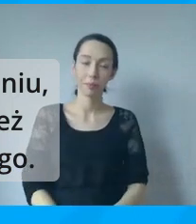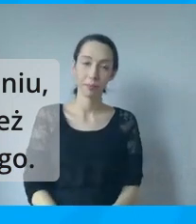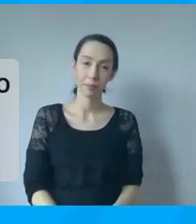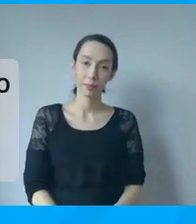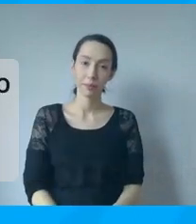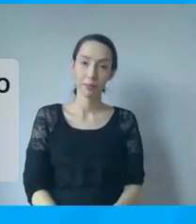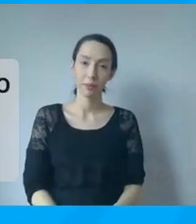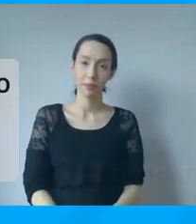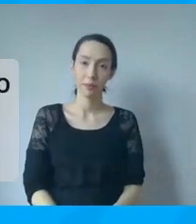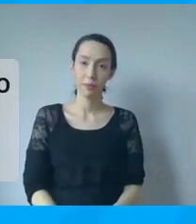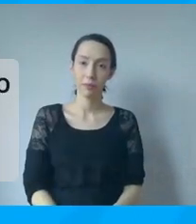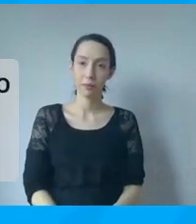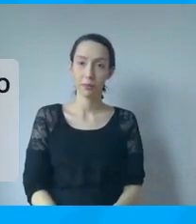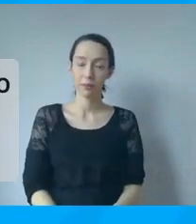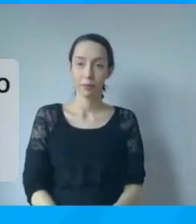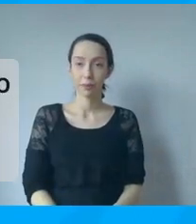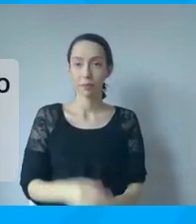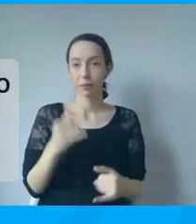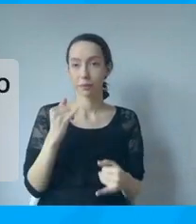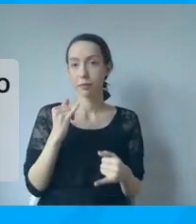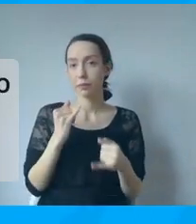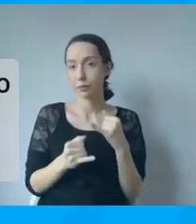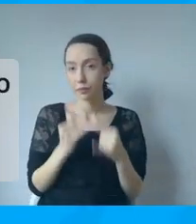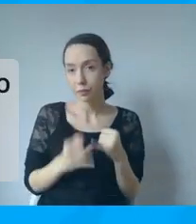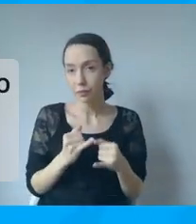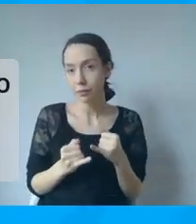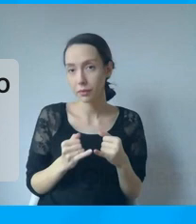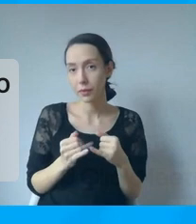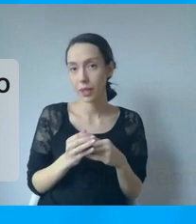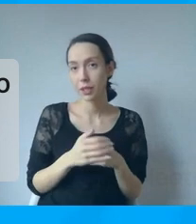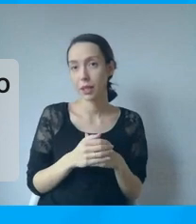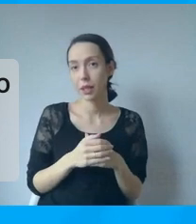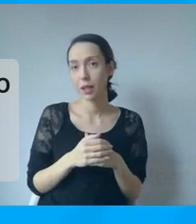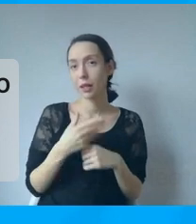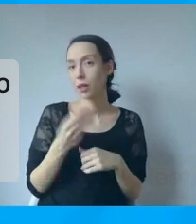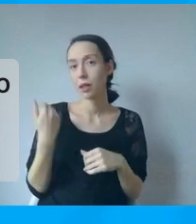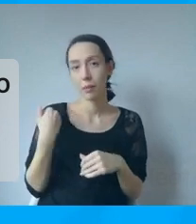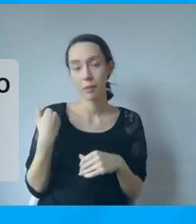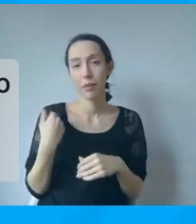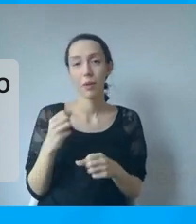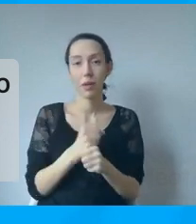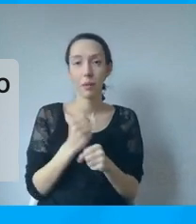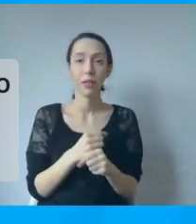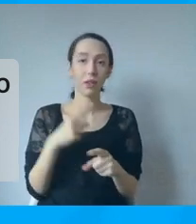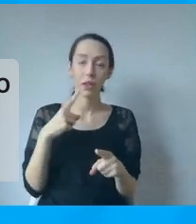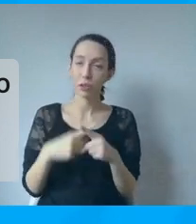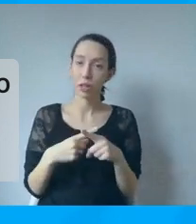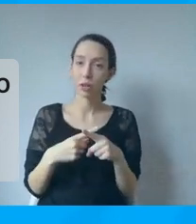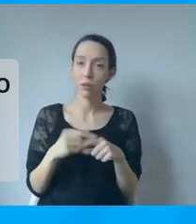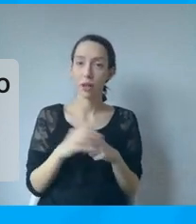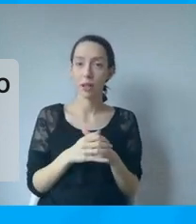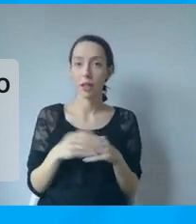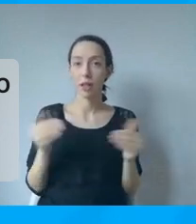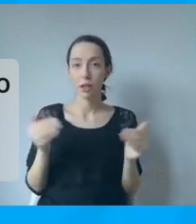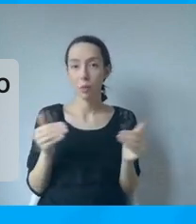angielskiego. Jeżeli to nie było na konkretnym stanowisku pracy, tylko jako taka działalność dodatkowa, to można w tej